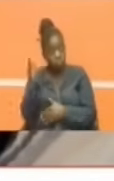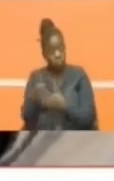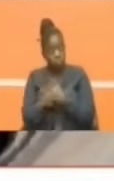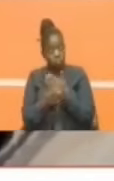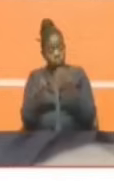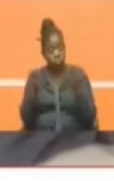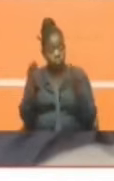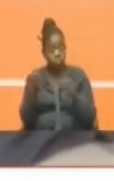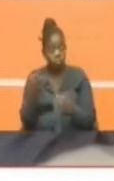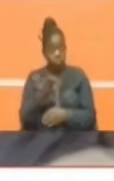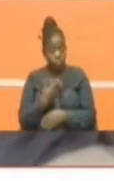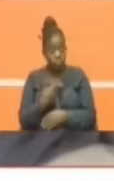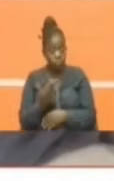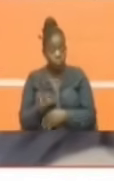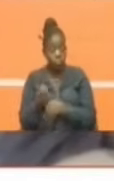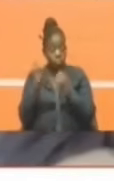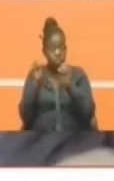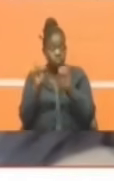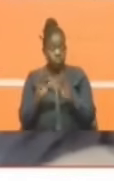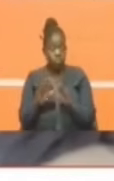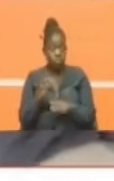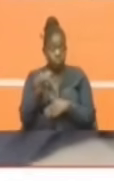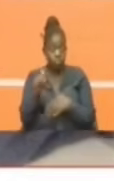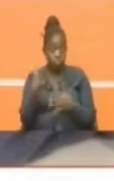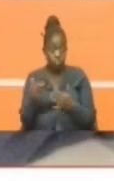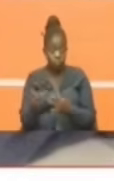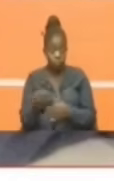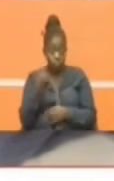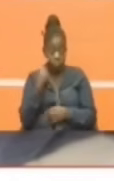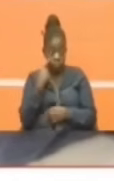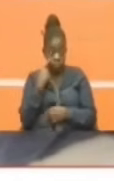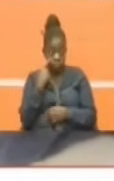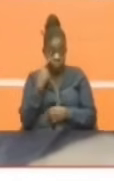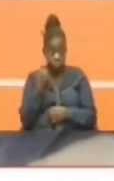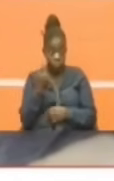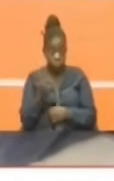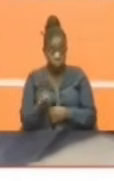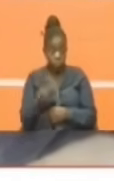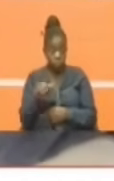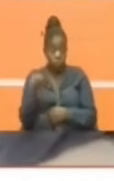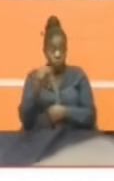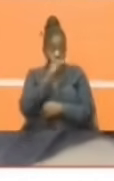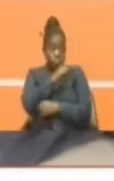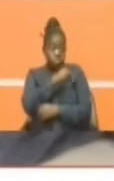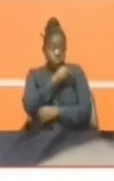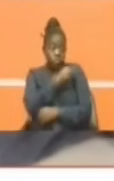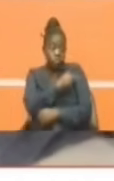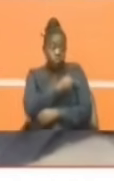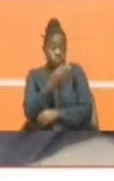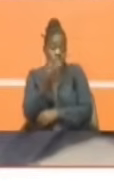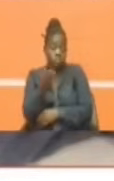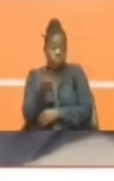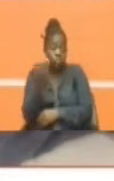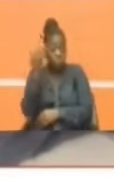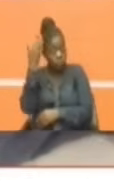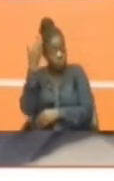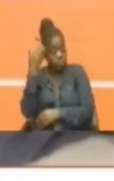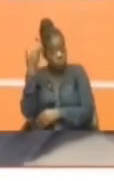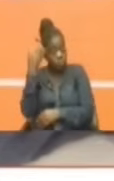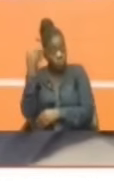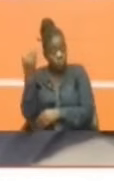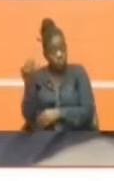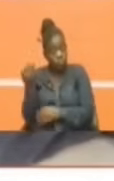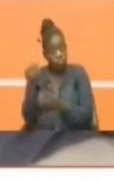buli kyeyalina musomesa munne yali ayitawo ye yamulaba n'amutwala mu ddwaliro e Mulago gye bamulongoosereza